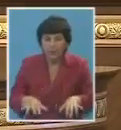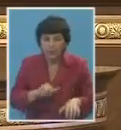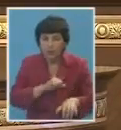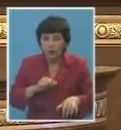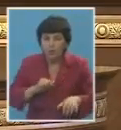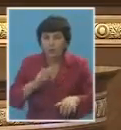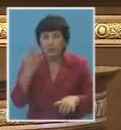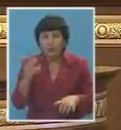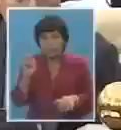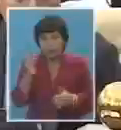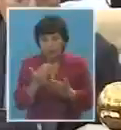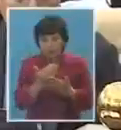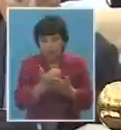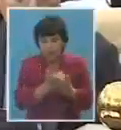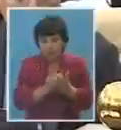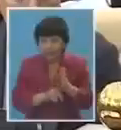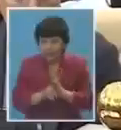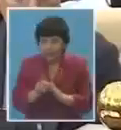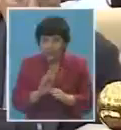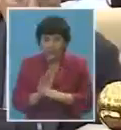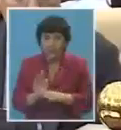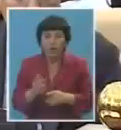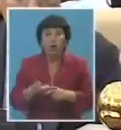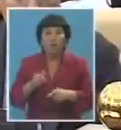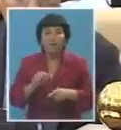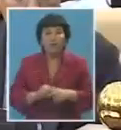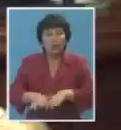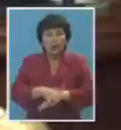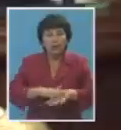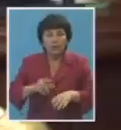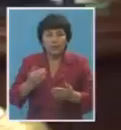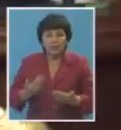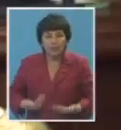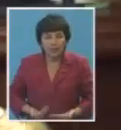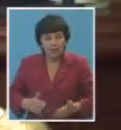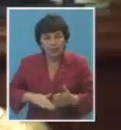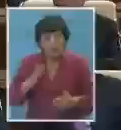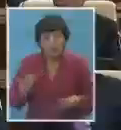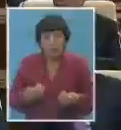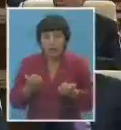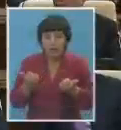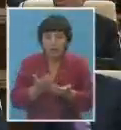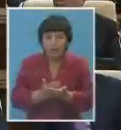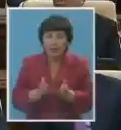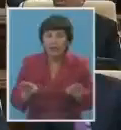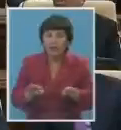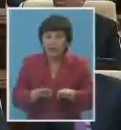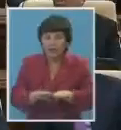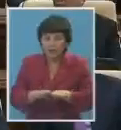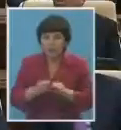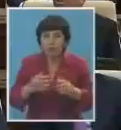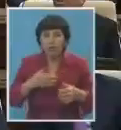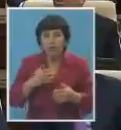өзінің 5 әлеуметтік бастамасын жариялады. Бұл халқымыздың жағдайын күшейтуге арналған тендесі жоқ